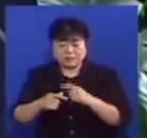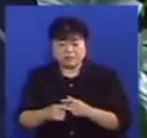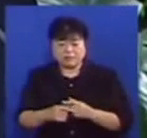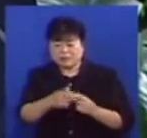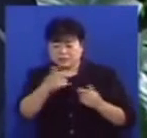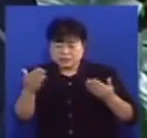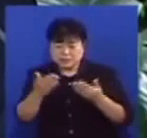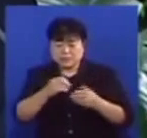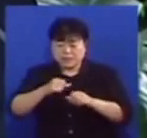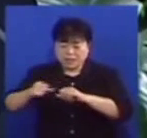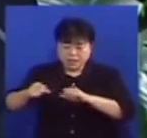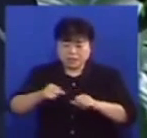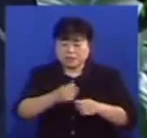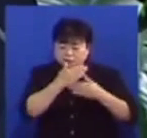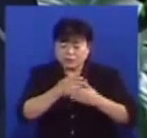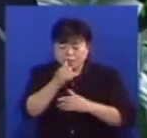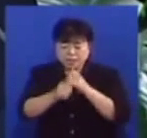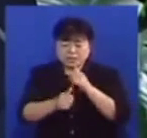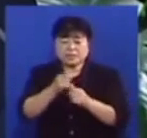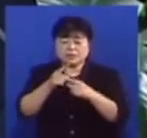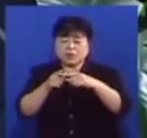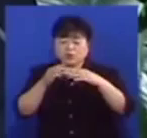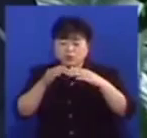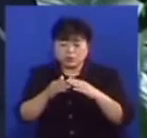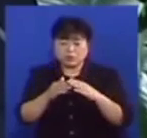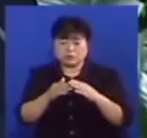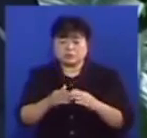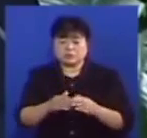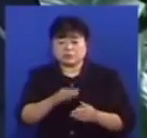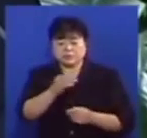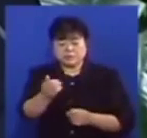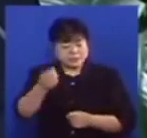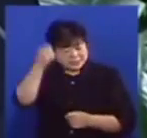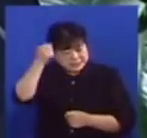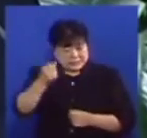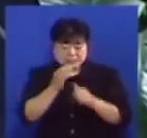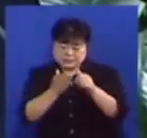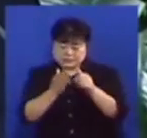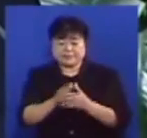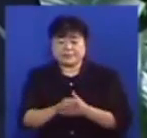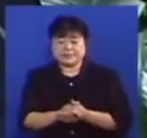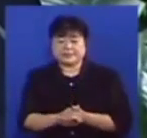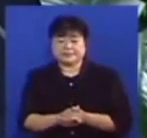일을 할 수 있는 귀한 하나님의 그릇이라는 것을 여러분 잊지 마시기 바랍니다.